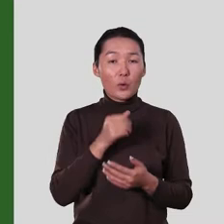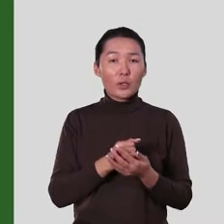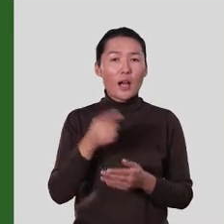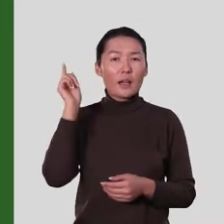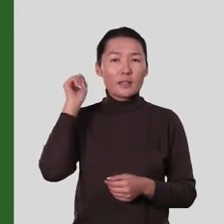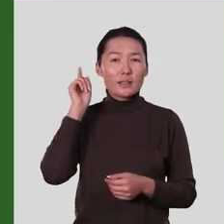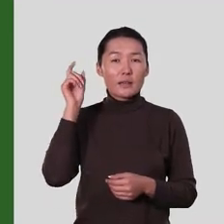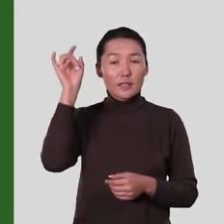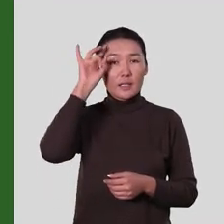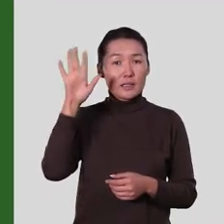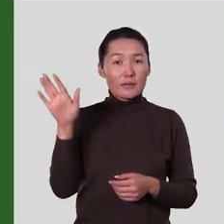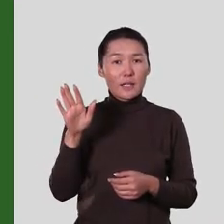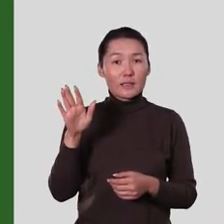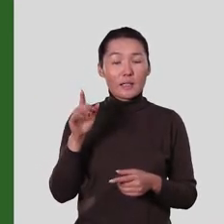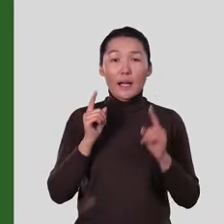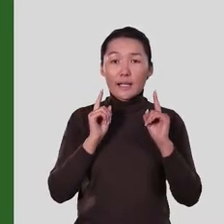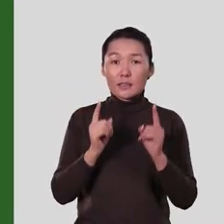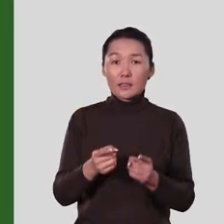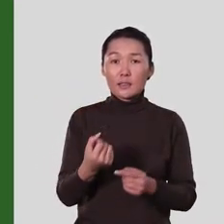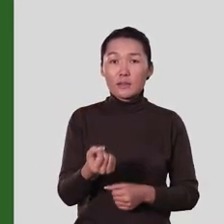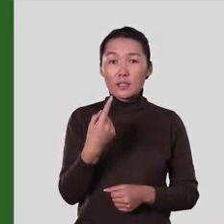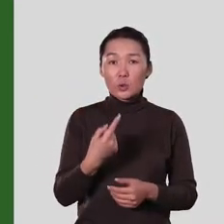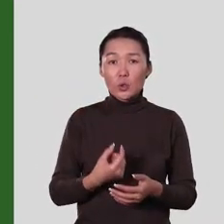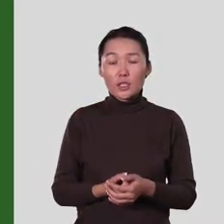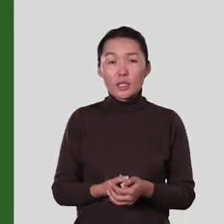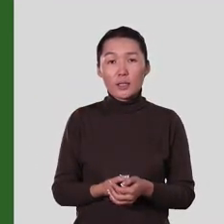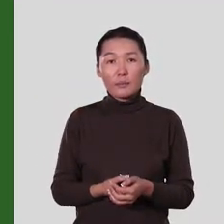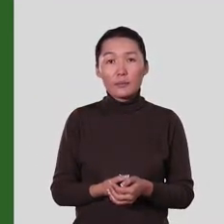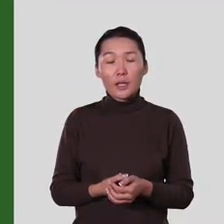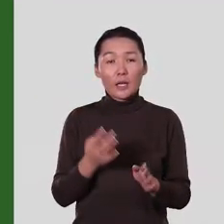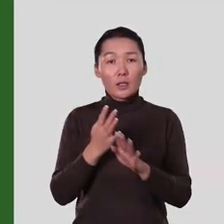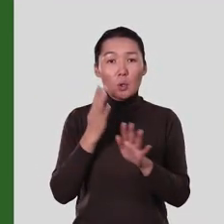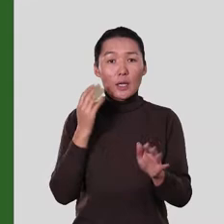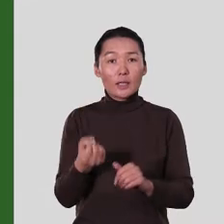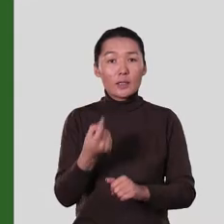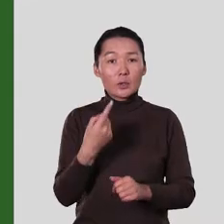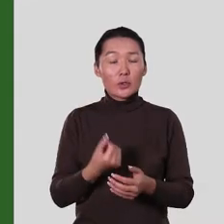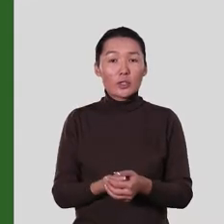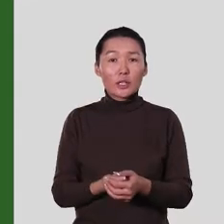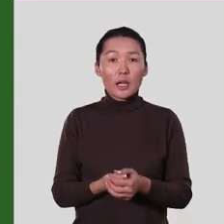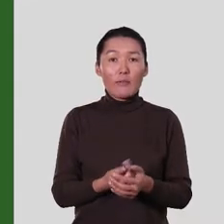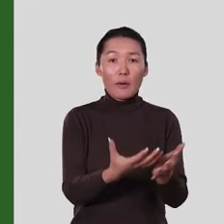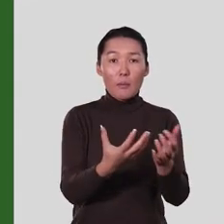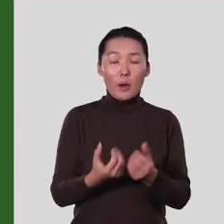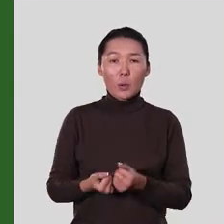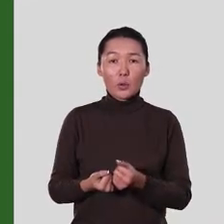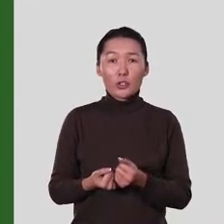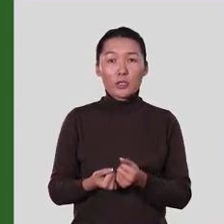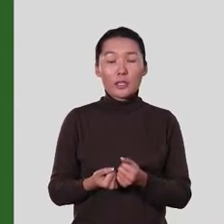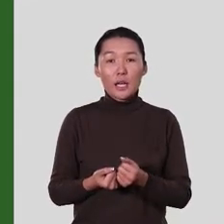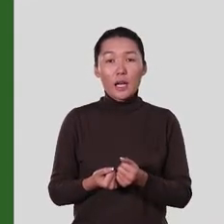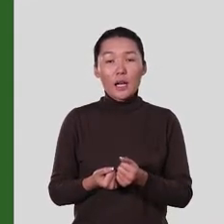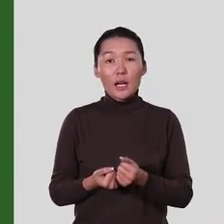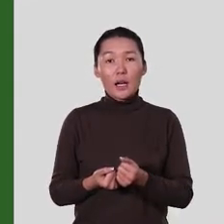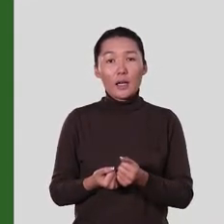издавна известны как естественные источники, но ряд источников получены искусственным